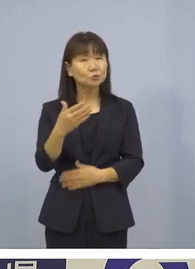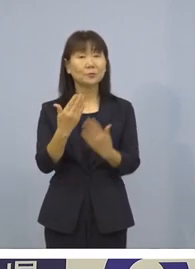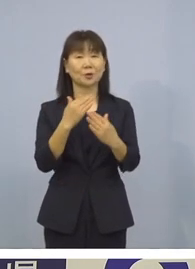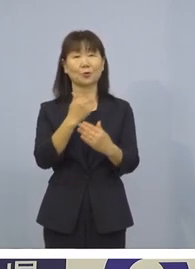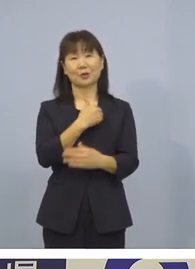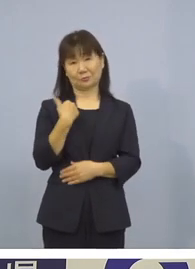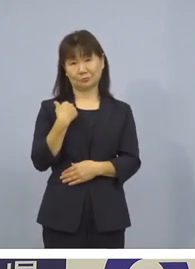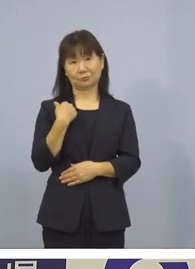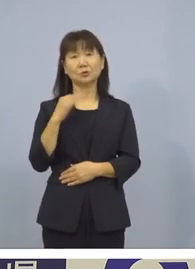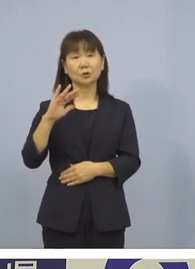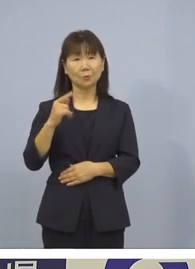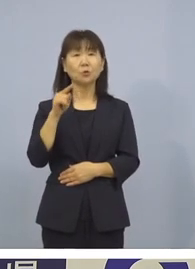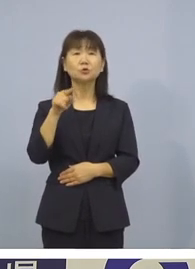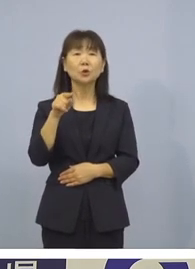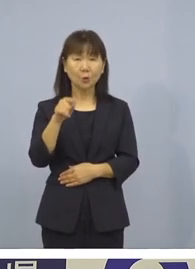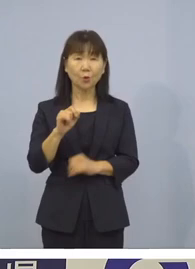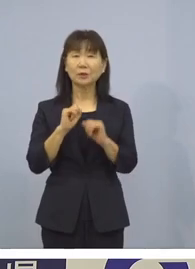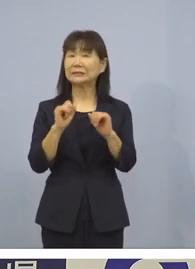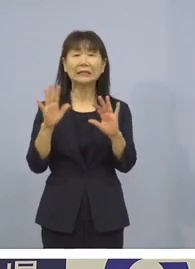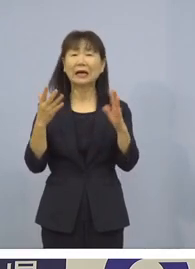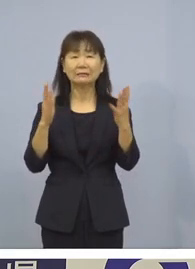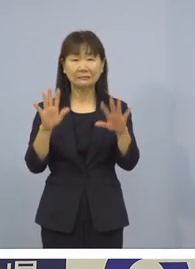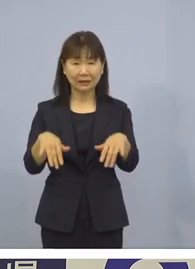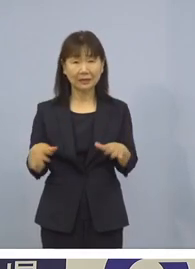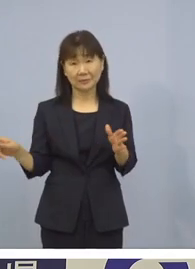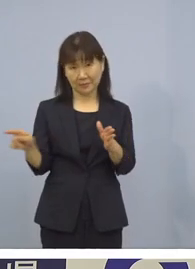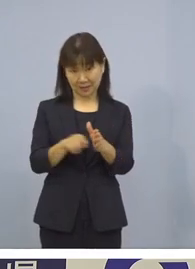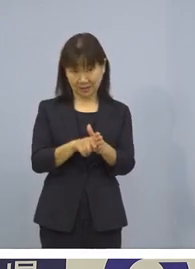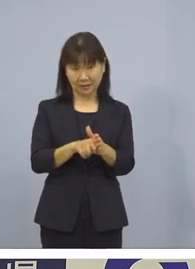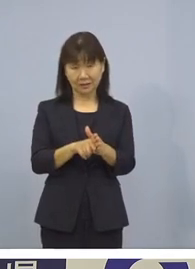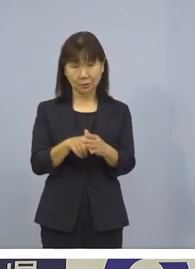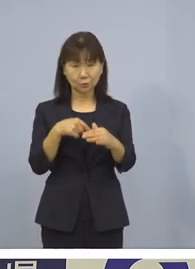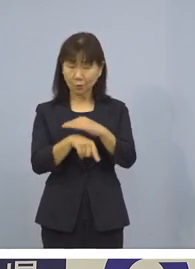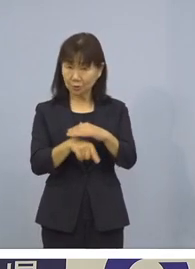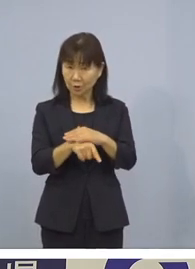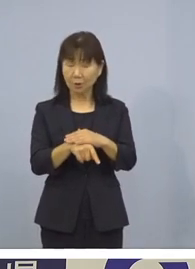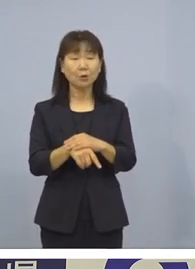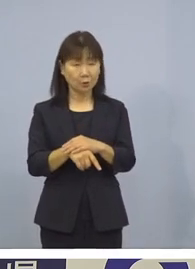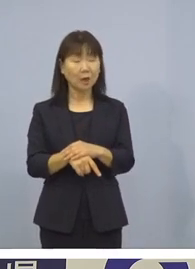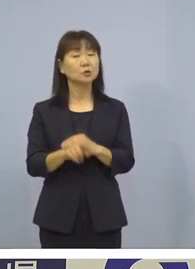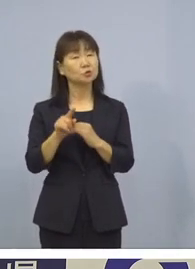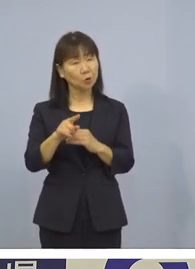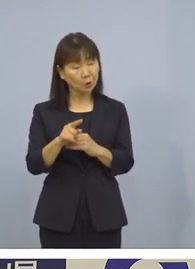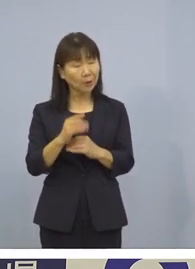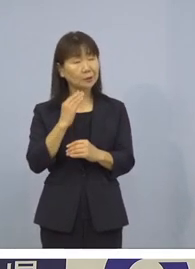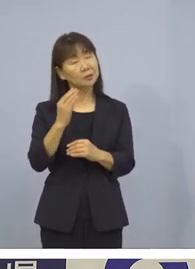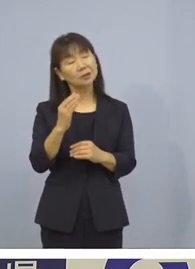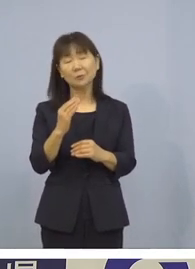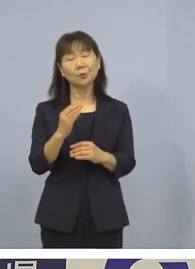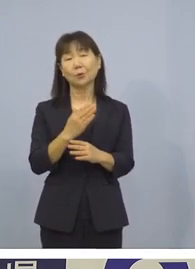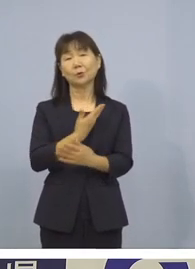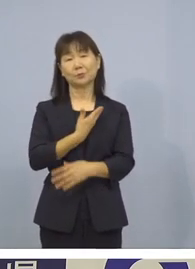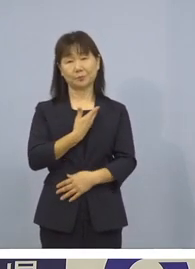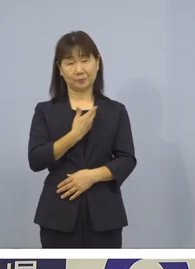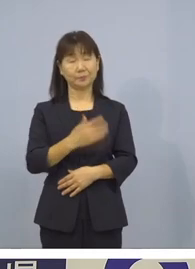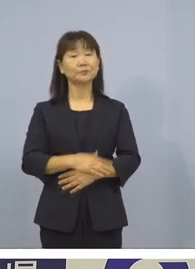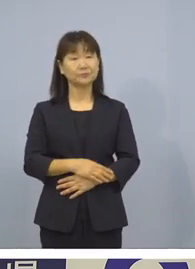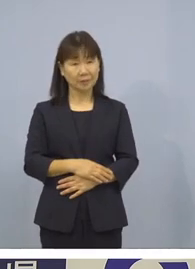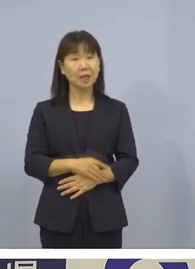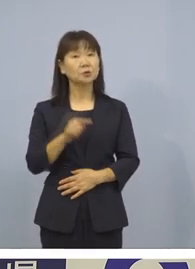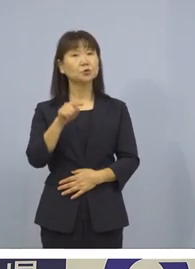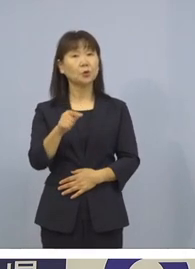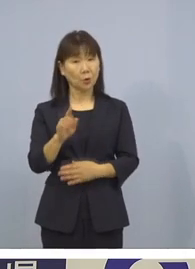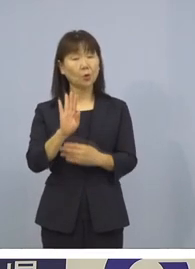、しなかった、なぜか。まあそこはもう通ってもしょうがないんで、そこはしっ